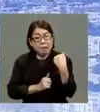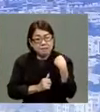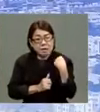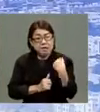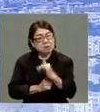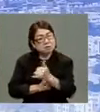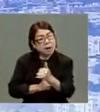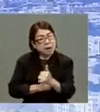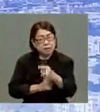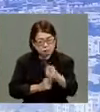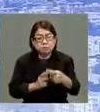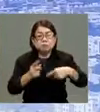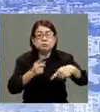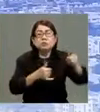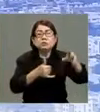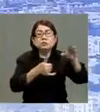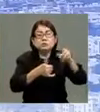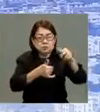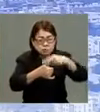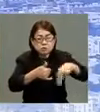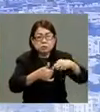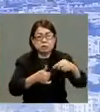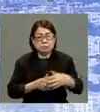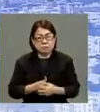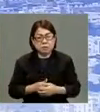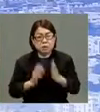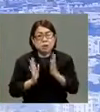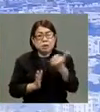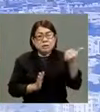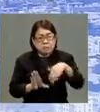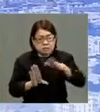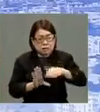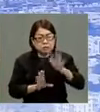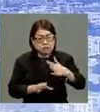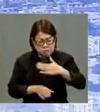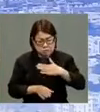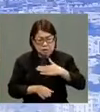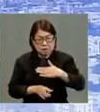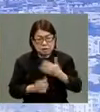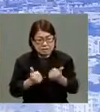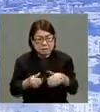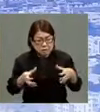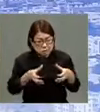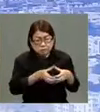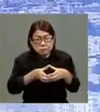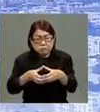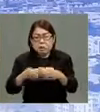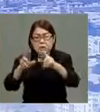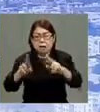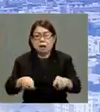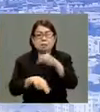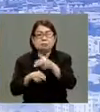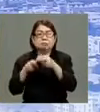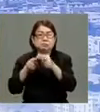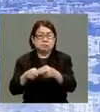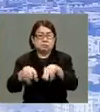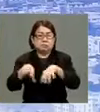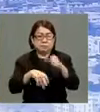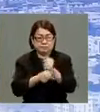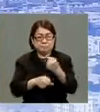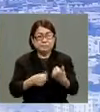ที่เราไม่ต้องไปลงให้เขาครับเราลงเฉพาะของเราก่อนนะครับส่วนคนที่มาด้วยไม่มีหรือยังไงร้านค้าต้องเป็นคนจัดการตรงนี้ครับซึ่งเราได้อบ